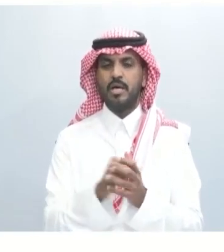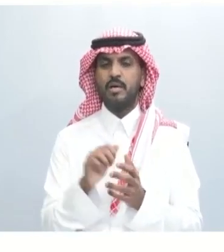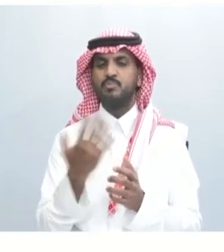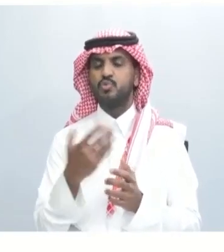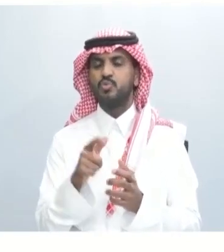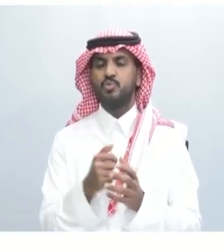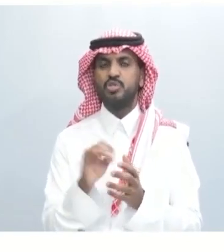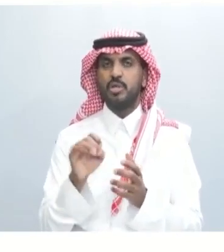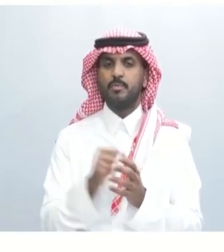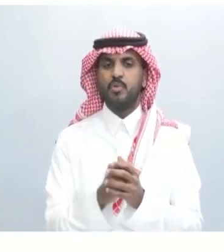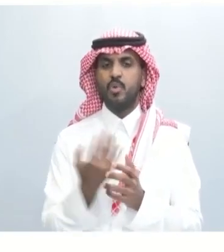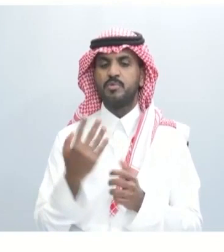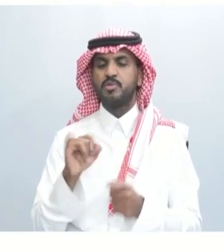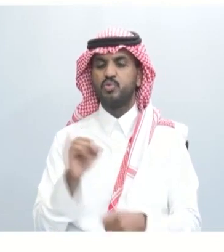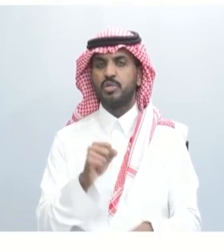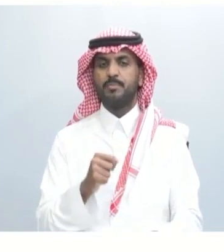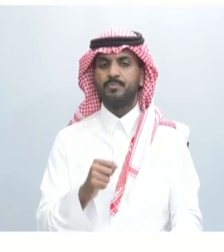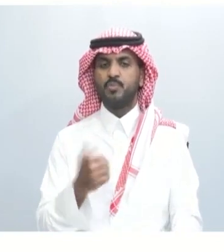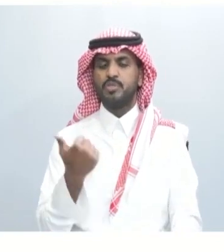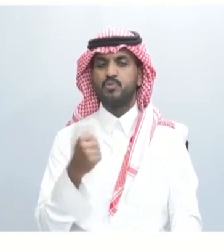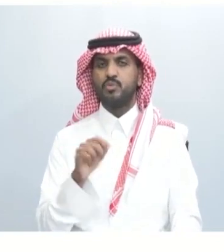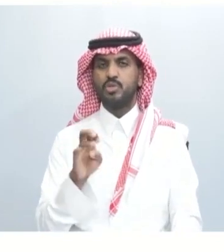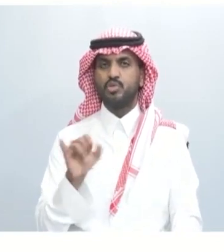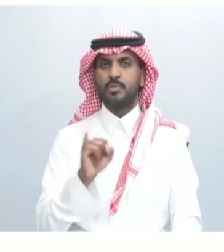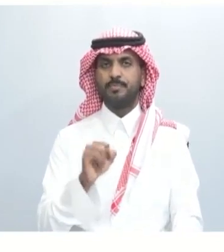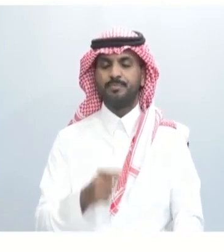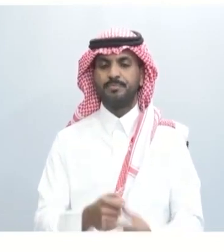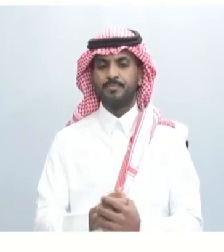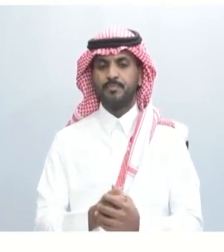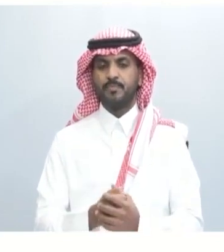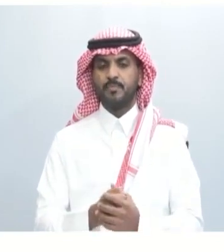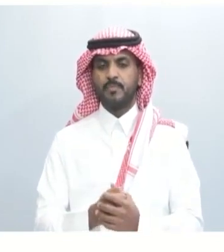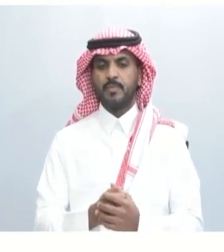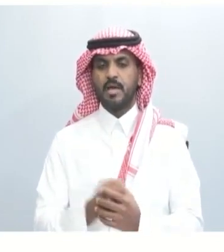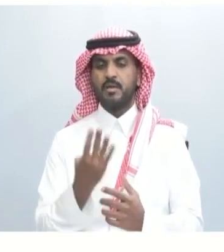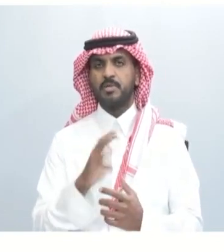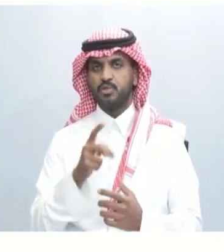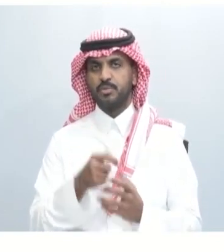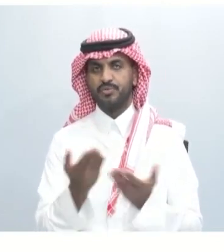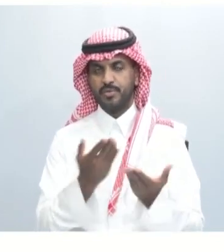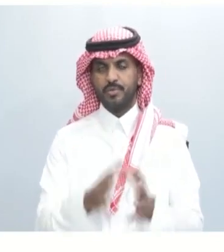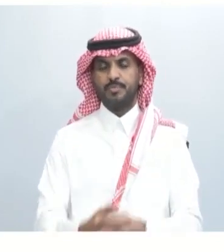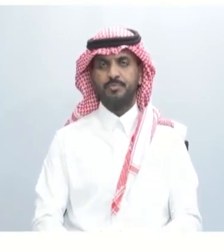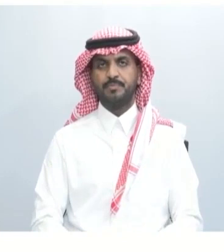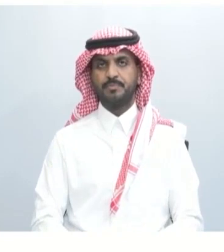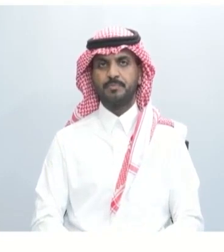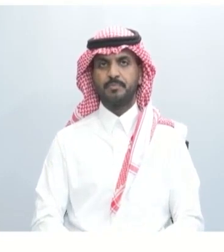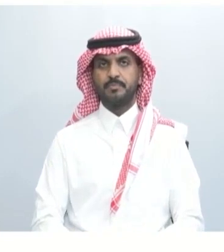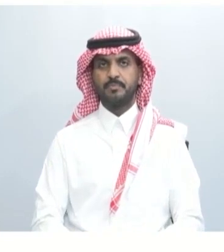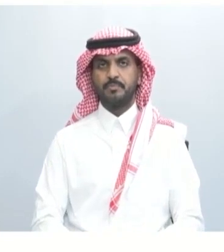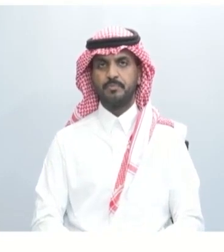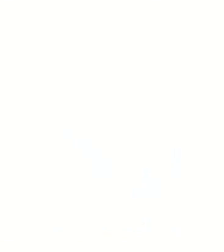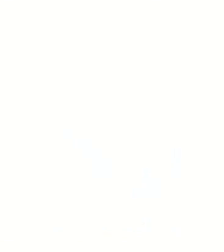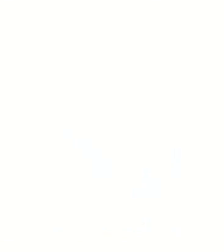كيلو جرام 55 كيلو جرام 60 كيلو جرام واعطانا اربع اجابات يتفضلوا فيها مبدعين